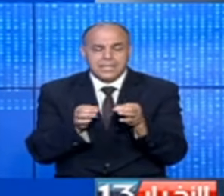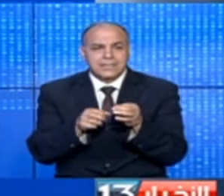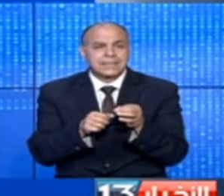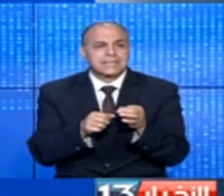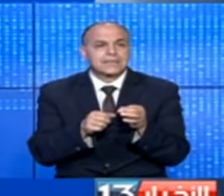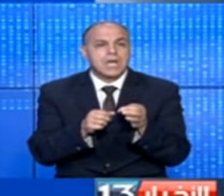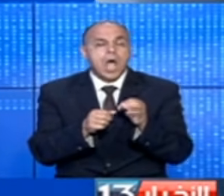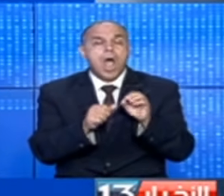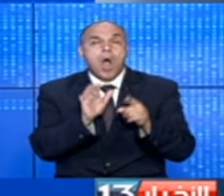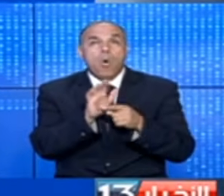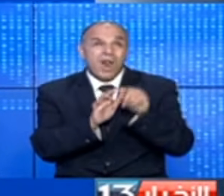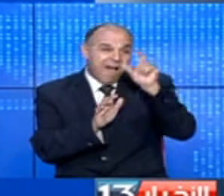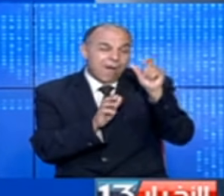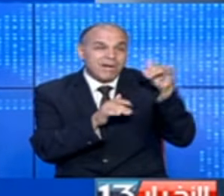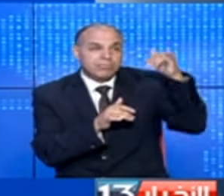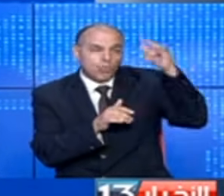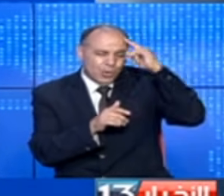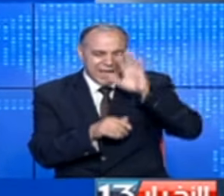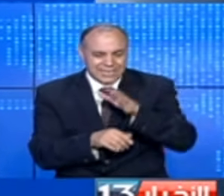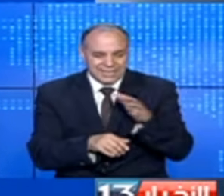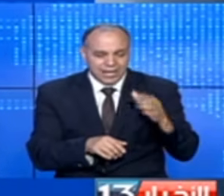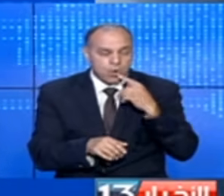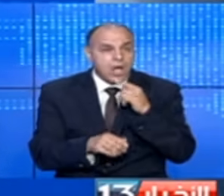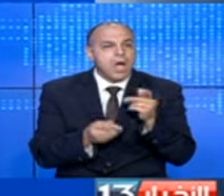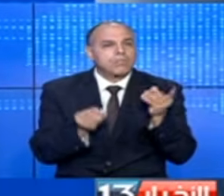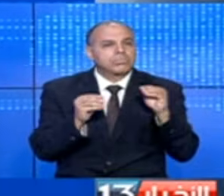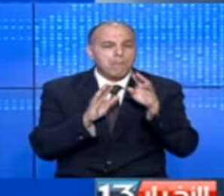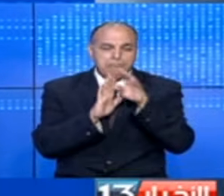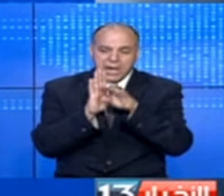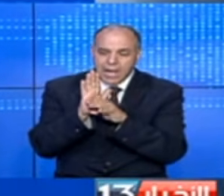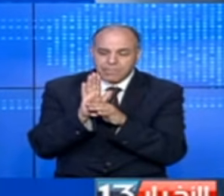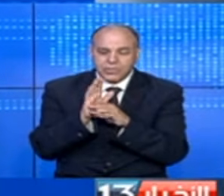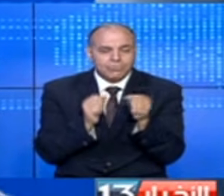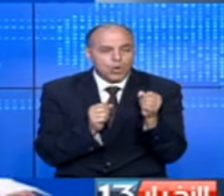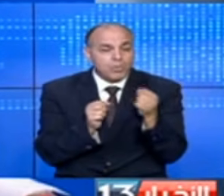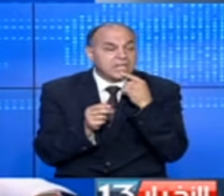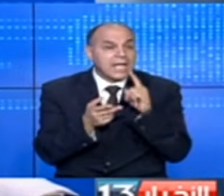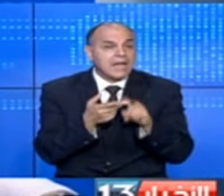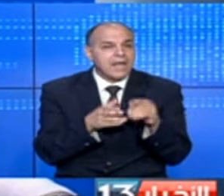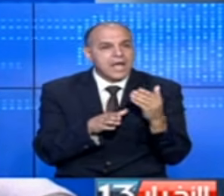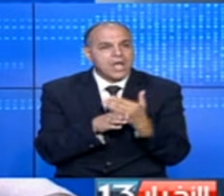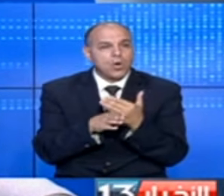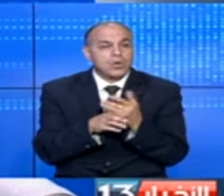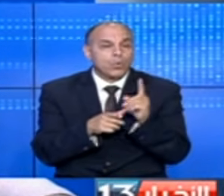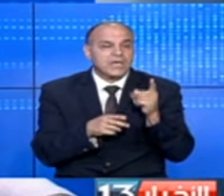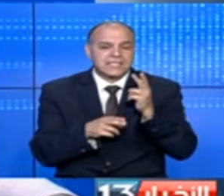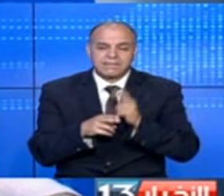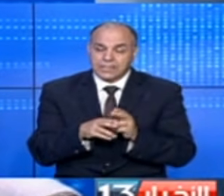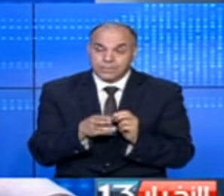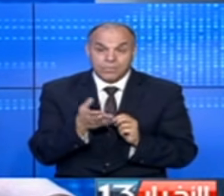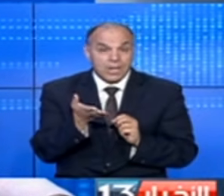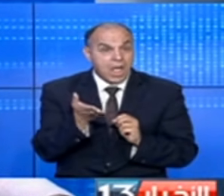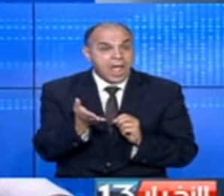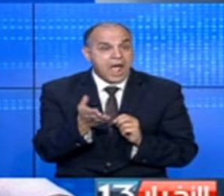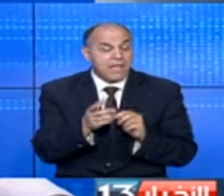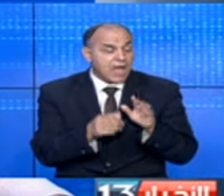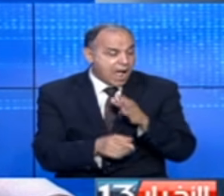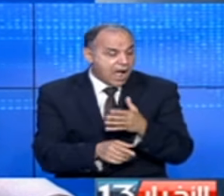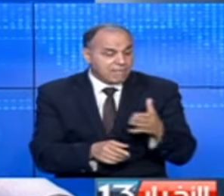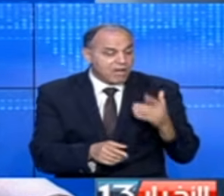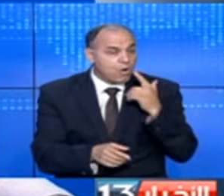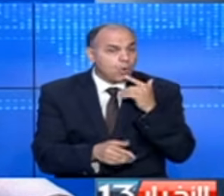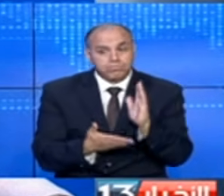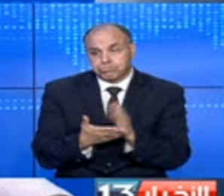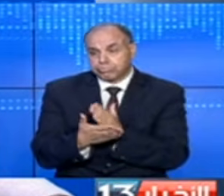أول قمر صناعي تونسي بأطفال نادي البرمجة وروبوتيك بمدرسة البشرى بصفاقس. هؤلاء الأطفال